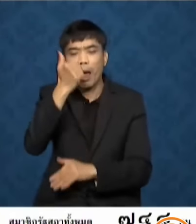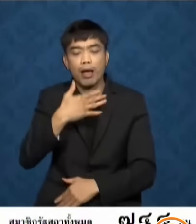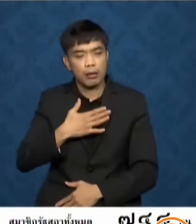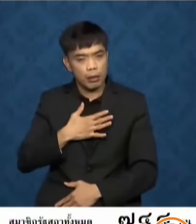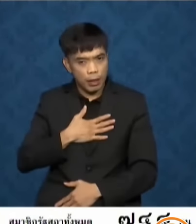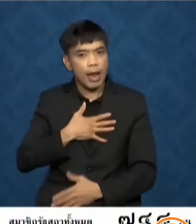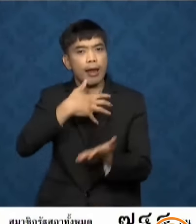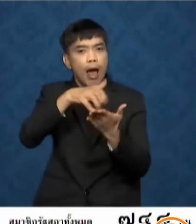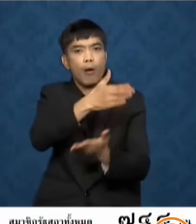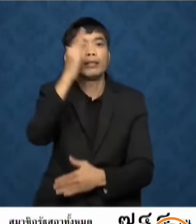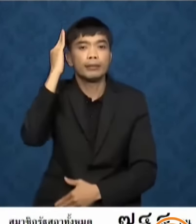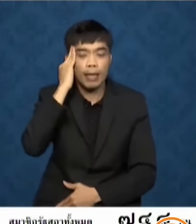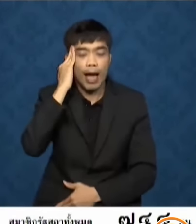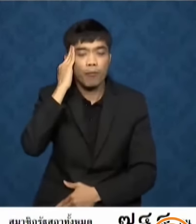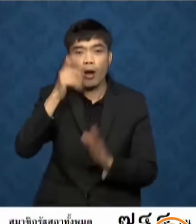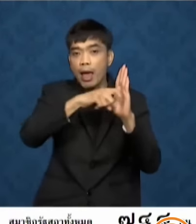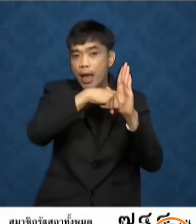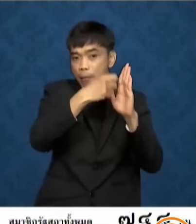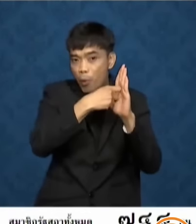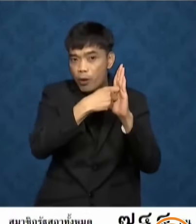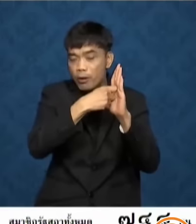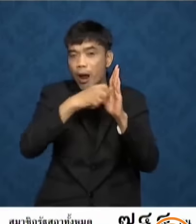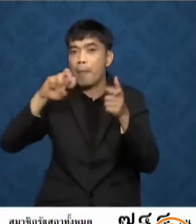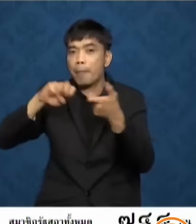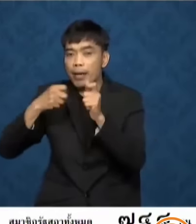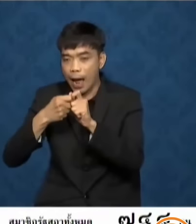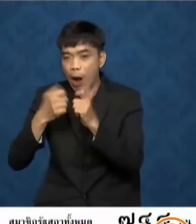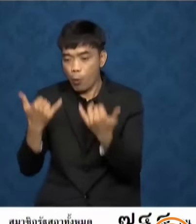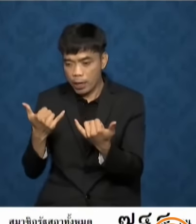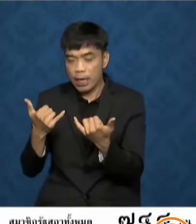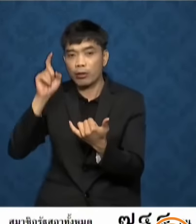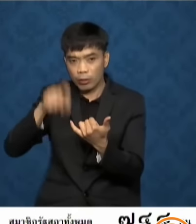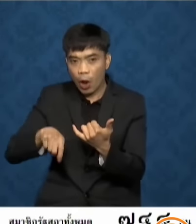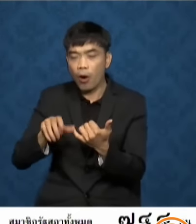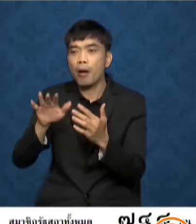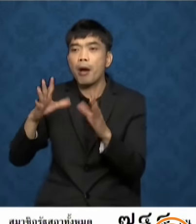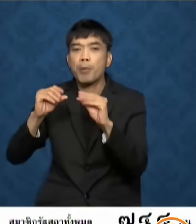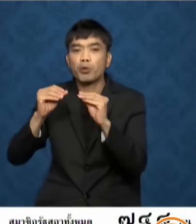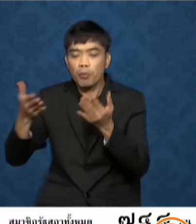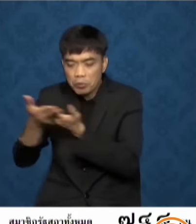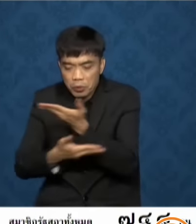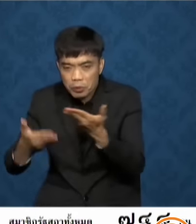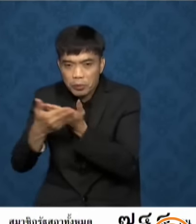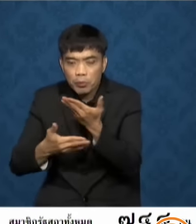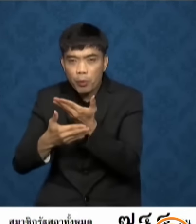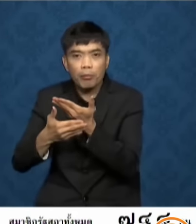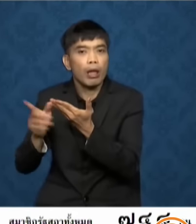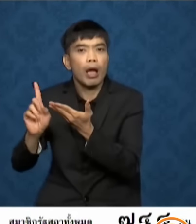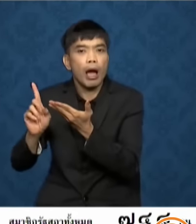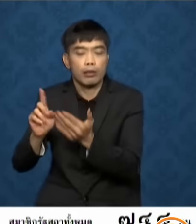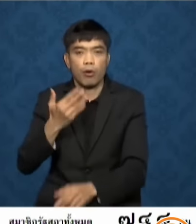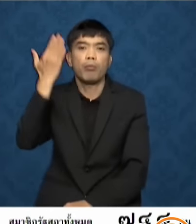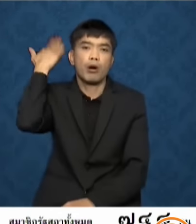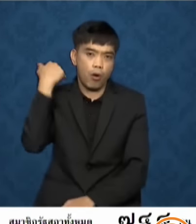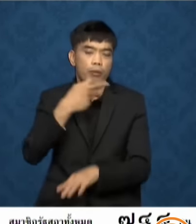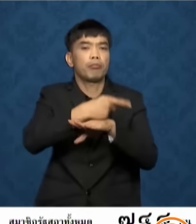เสผมง้นตอและสาเหตุททำใหเราพิจนา ยัตติดางกลาววัี้เพราะท่านบฒทฏภา แต่สินใ